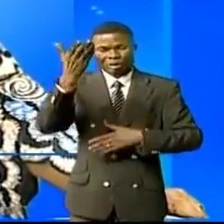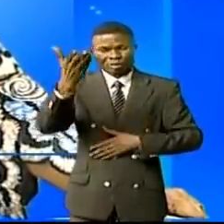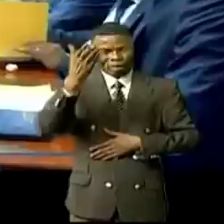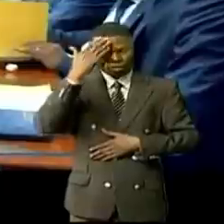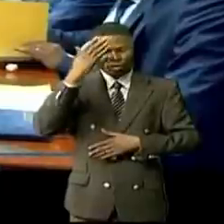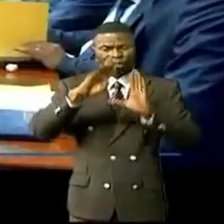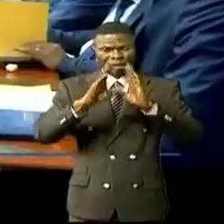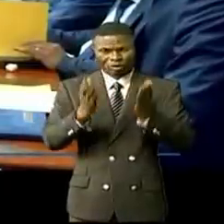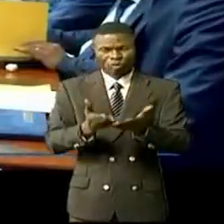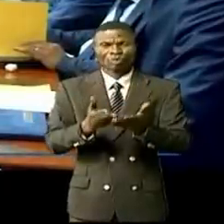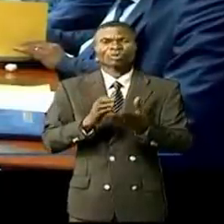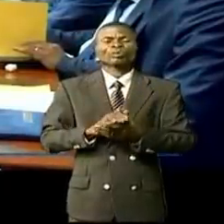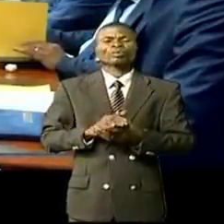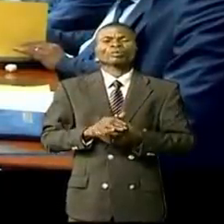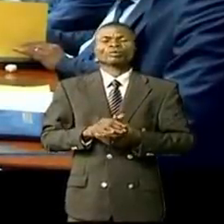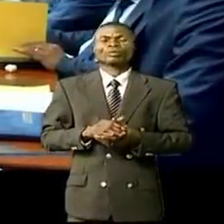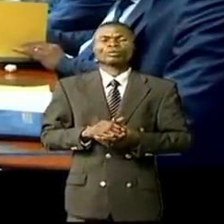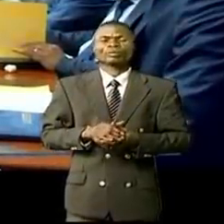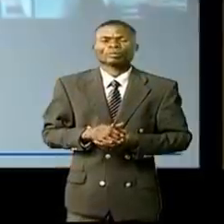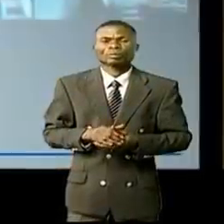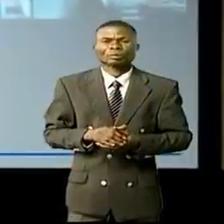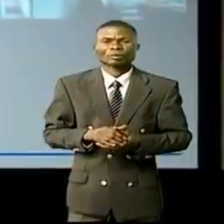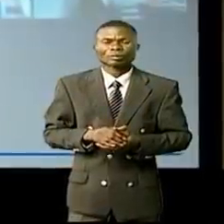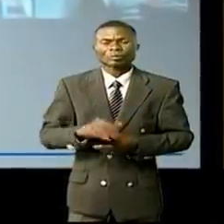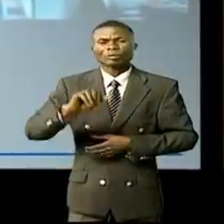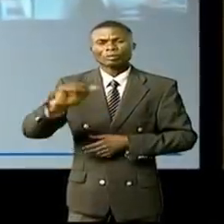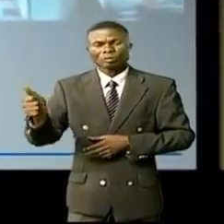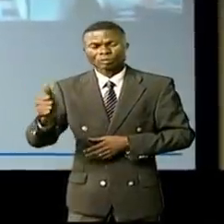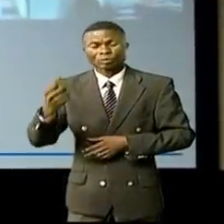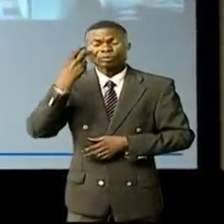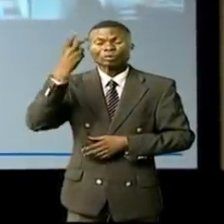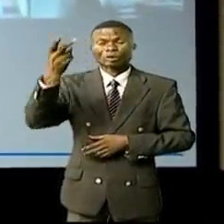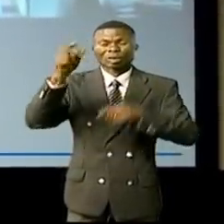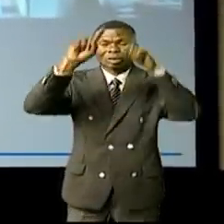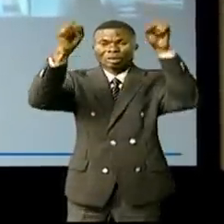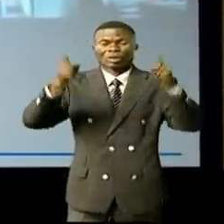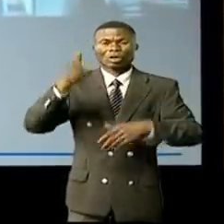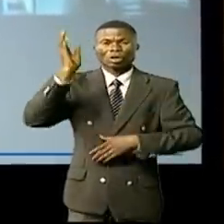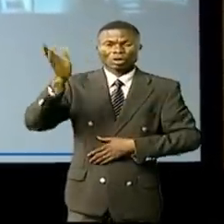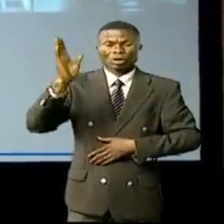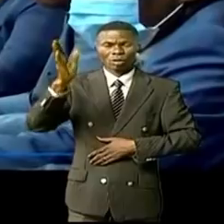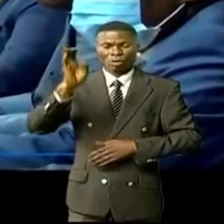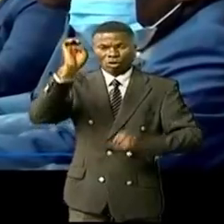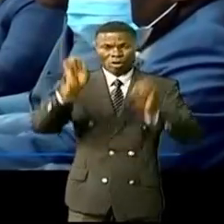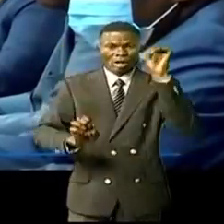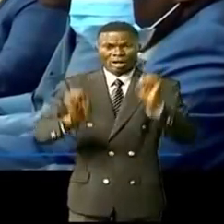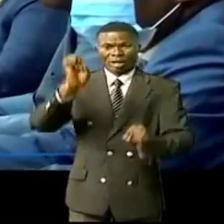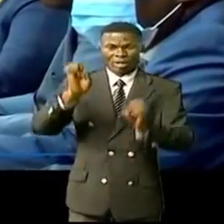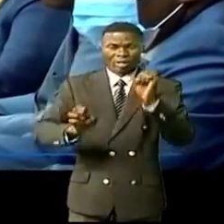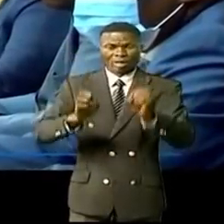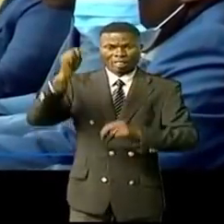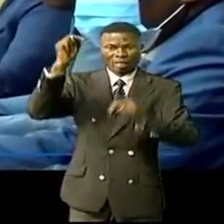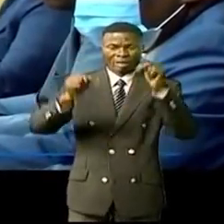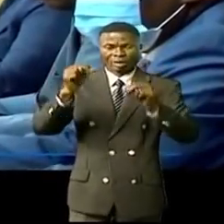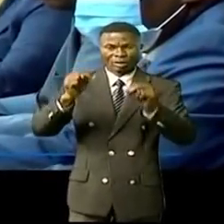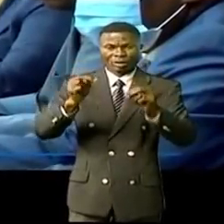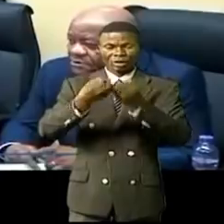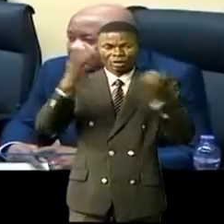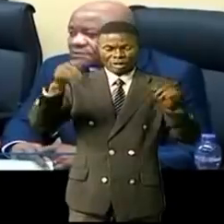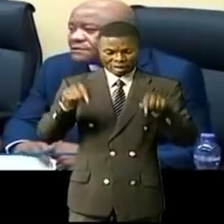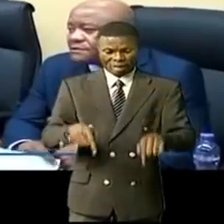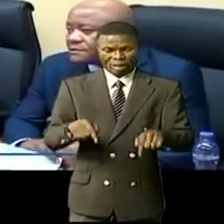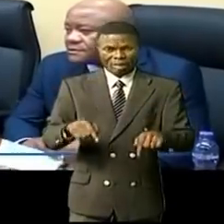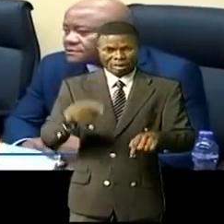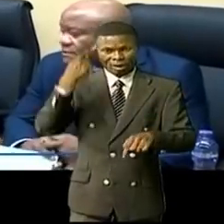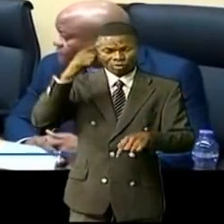Amayuel. En présentiel et d'autres en visioconférence pour évaluer entre autres le niveau des ressources internes